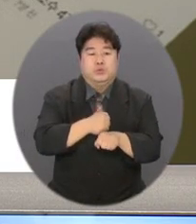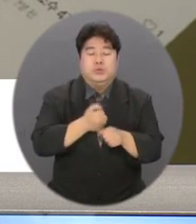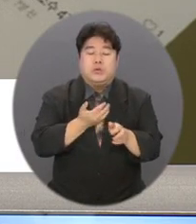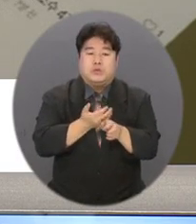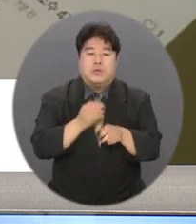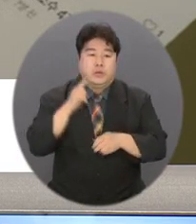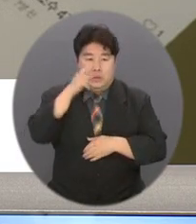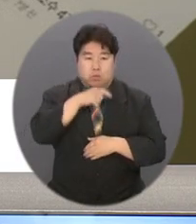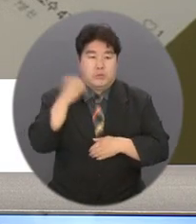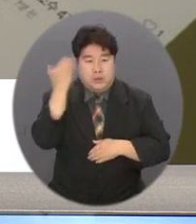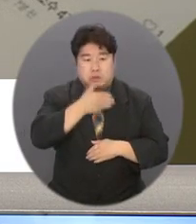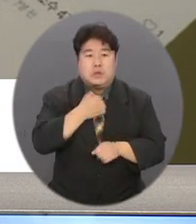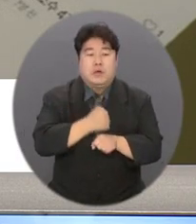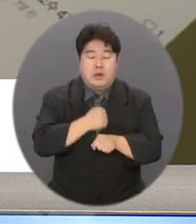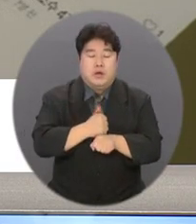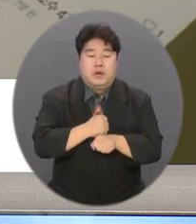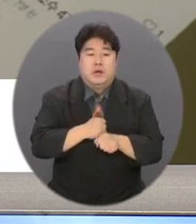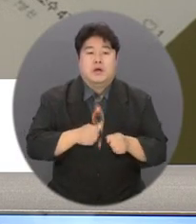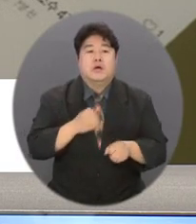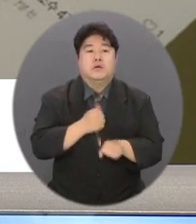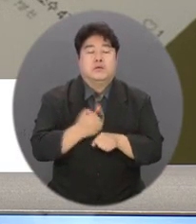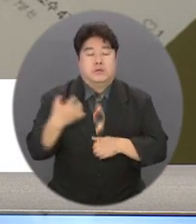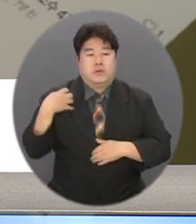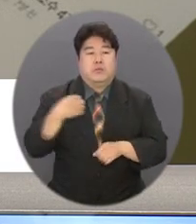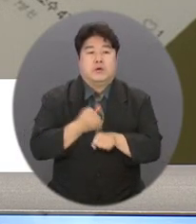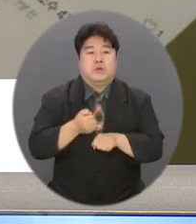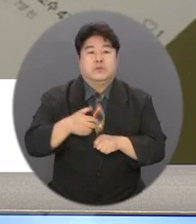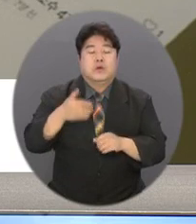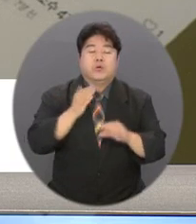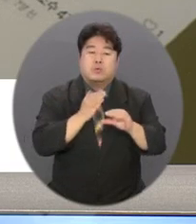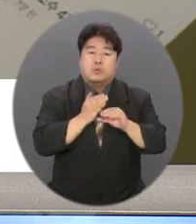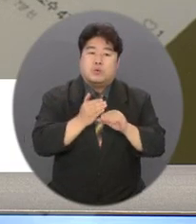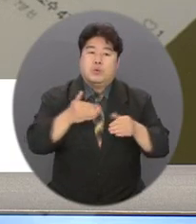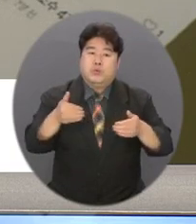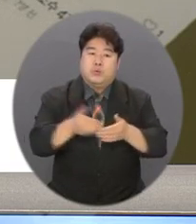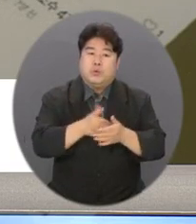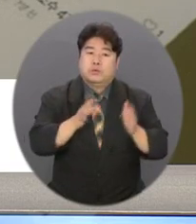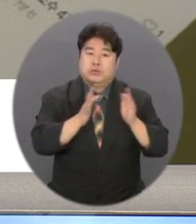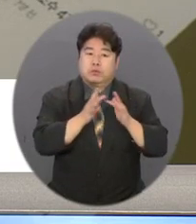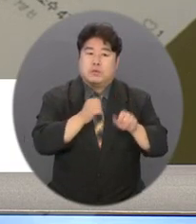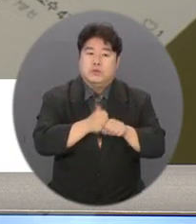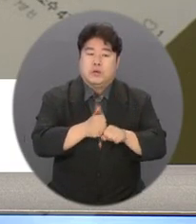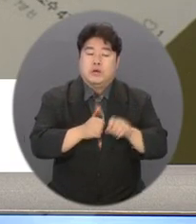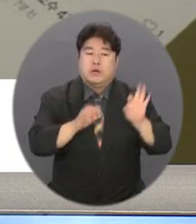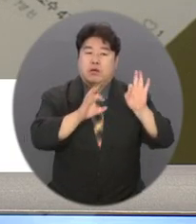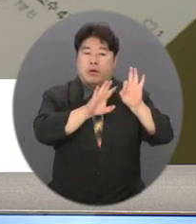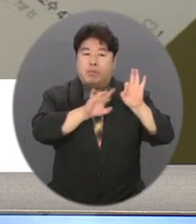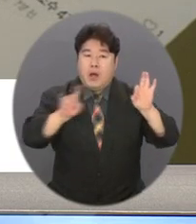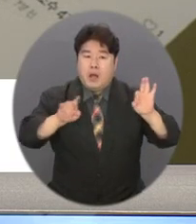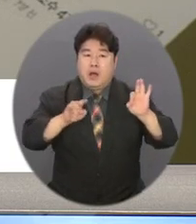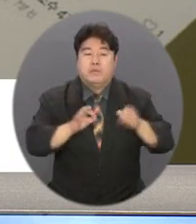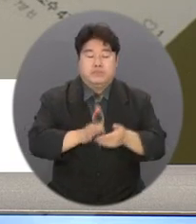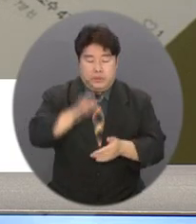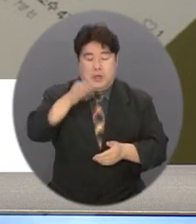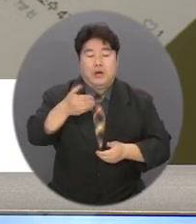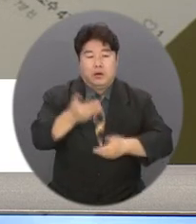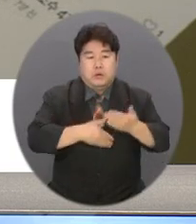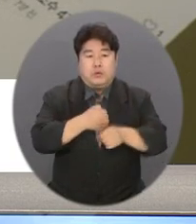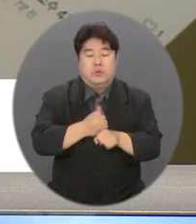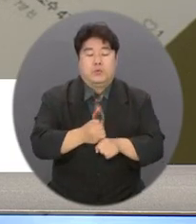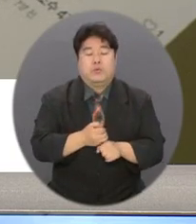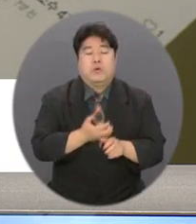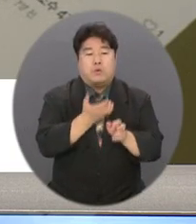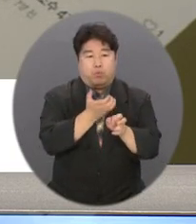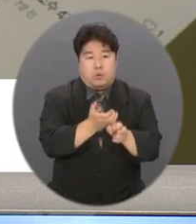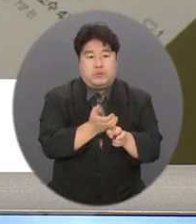제거하는 역할을 하는데요 중고 사이트에선 평소보다 10배 비싸게 거래되고 있습니다 화물차와 소방차가